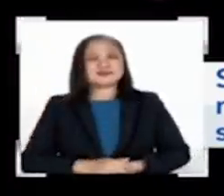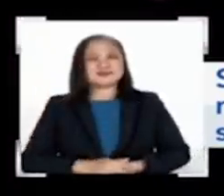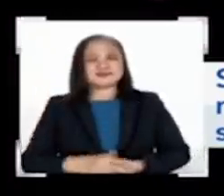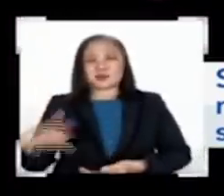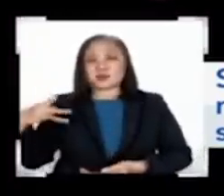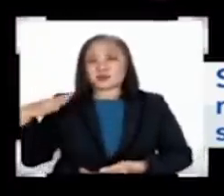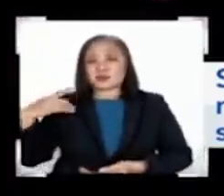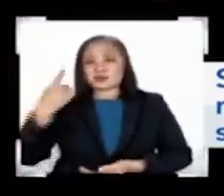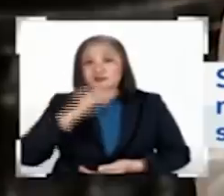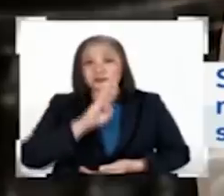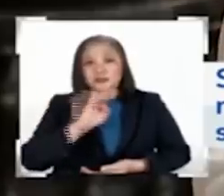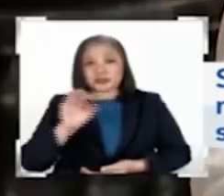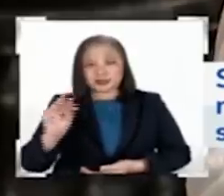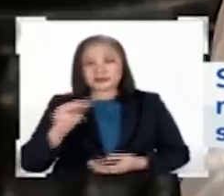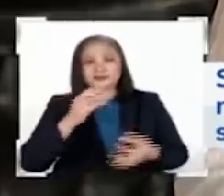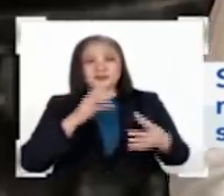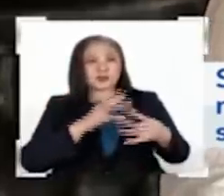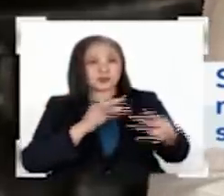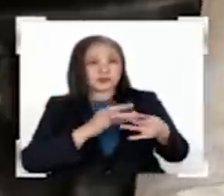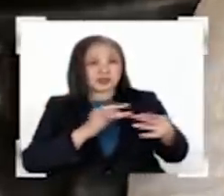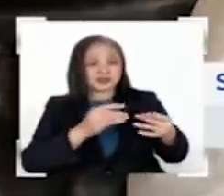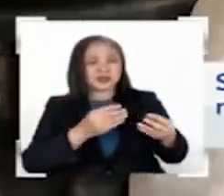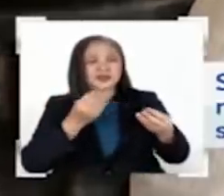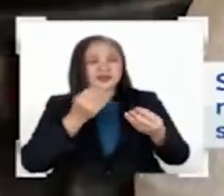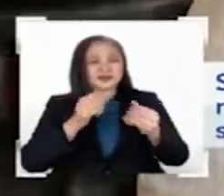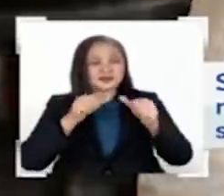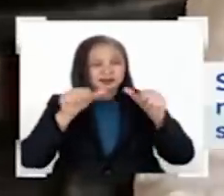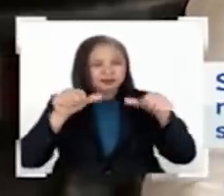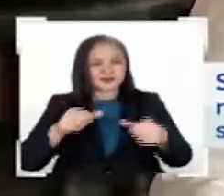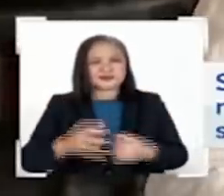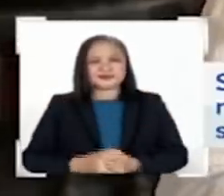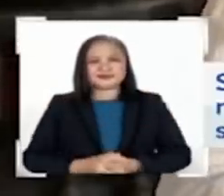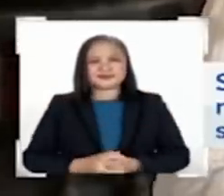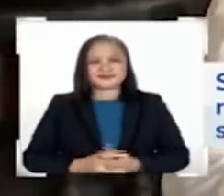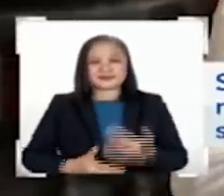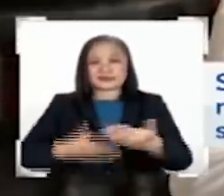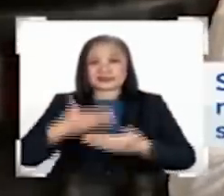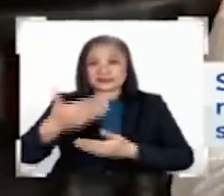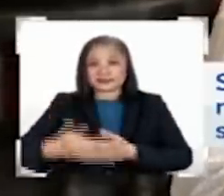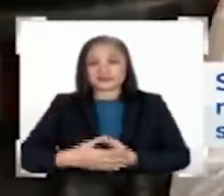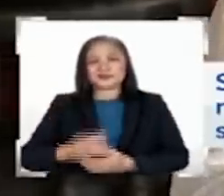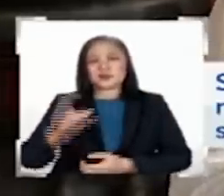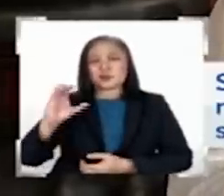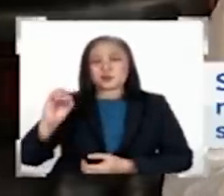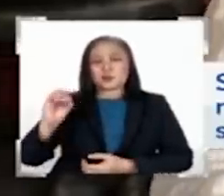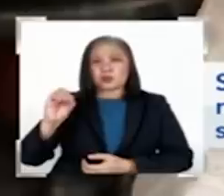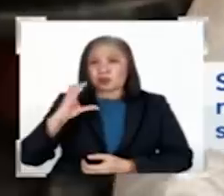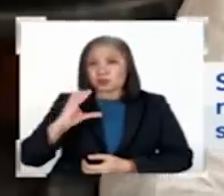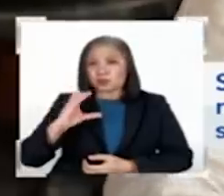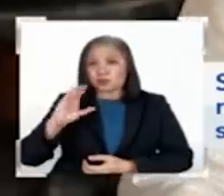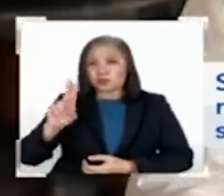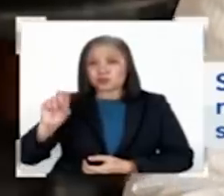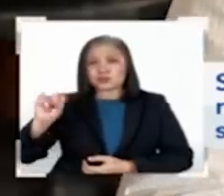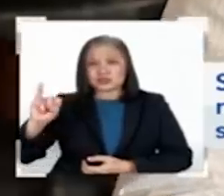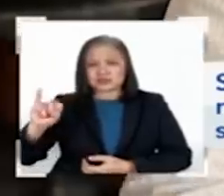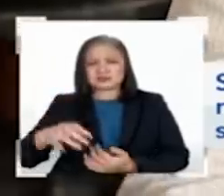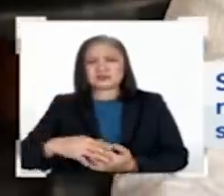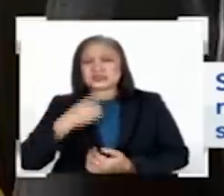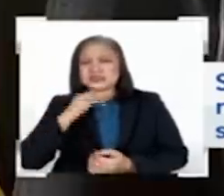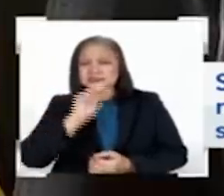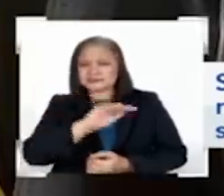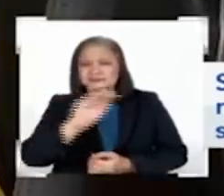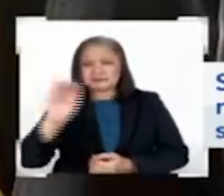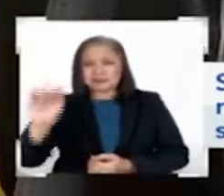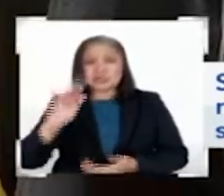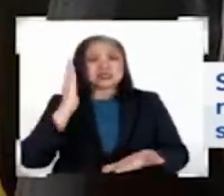sa oras na makuha ito. Sa panawagan naman ni Energy Secretary Alfonso Cusina, tigilan muna ng mga kandidato ang pag-motorcade para makatipid